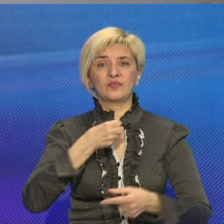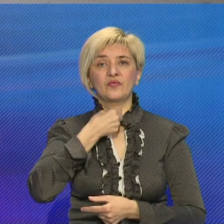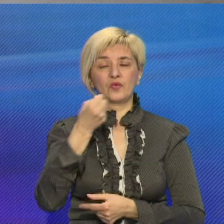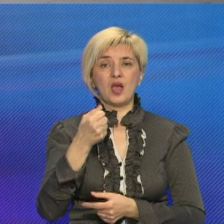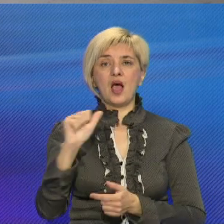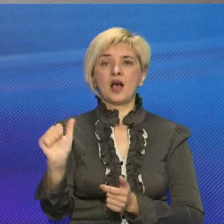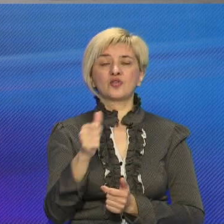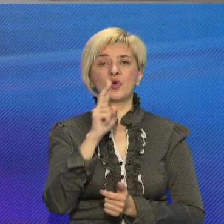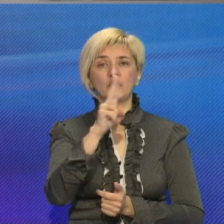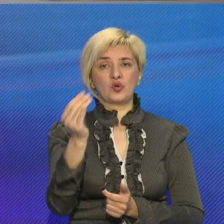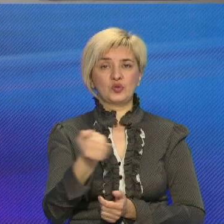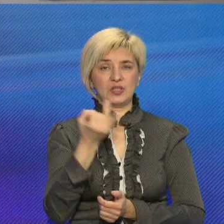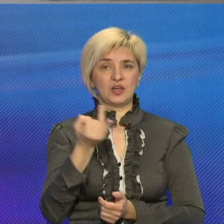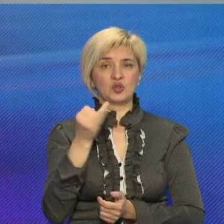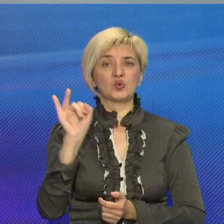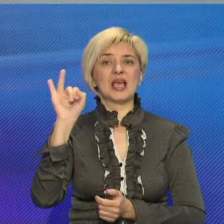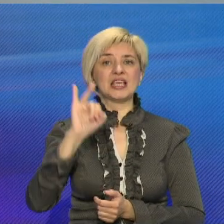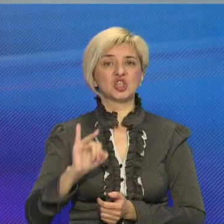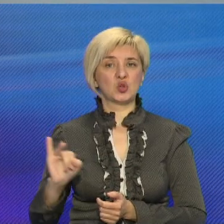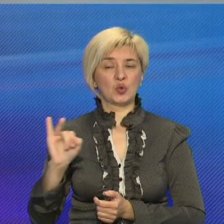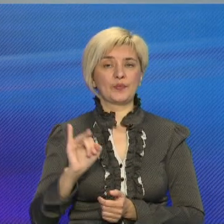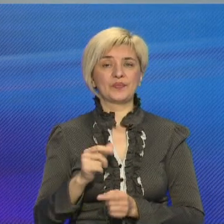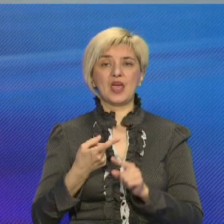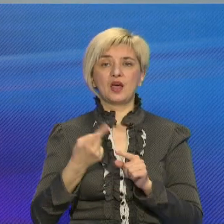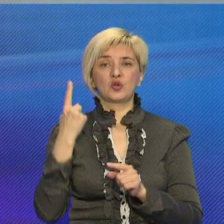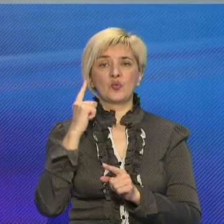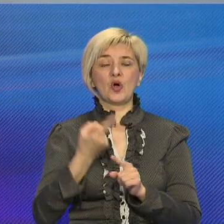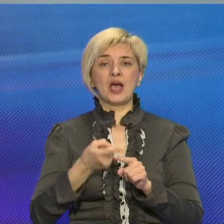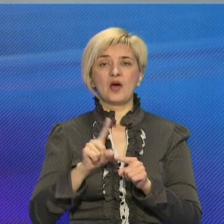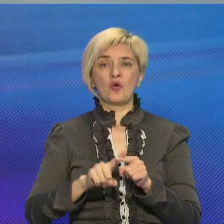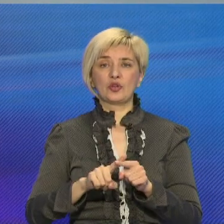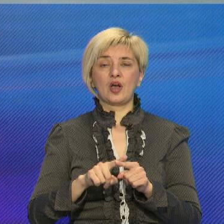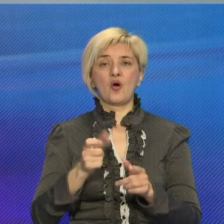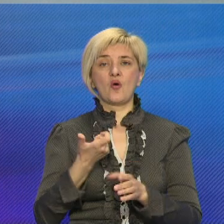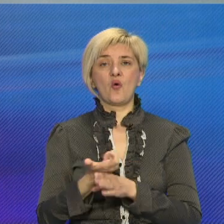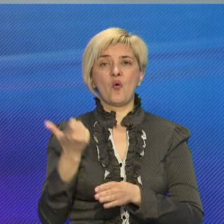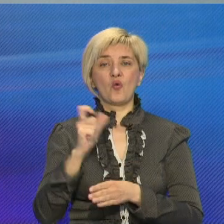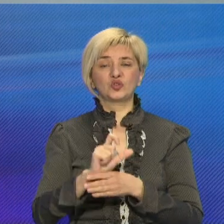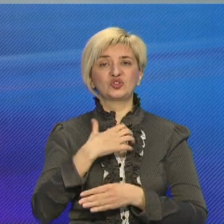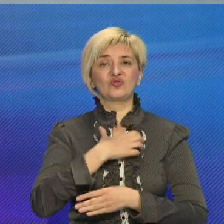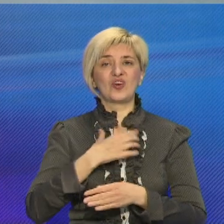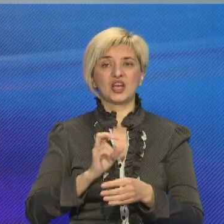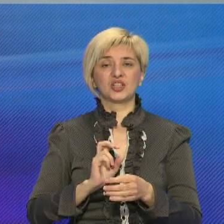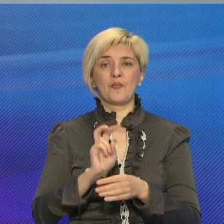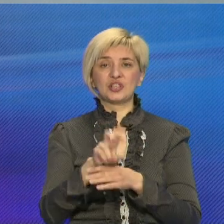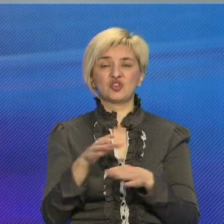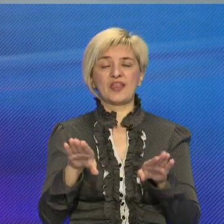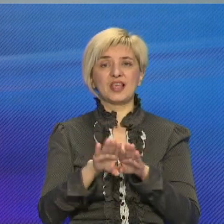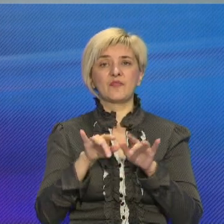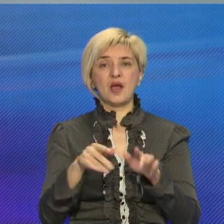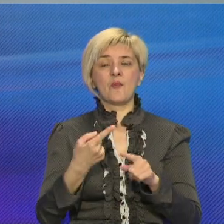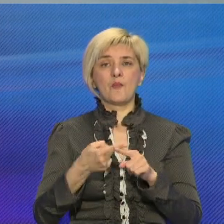Особливо тех, кто текавится историей. А я думаю, это очень важно посещать такие мероприятия. Поэтому я пришел тут со